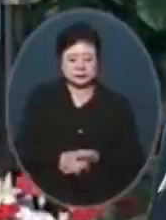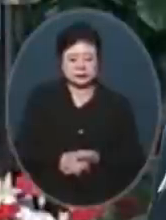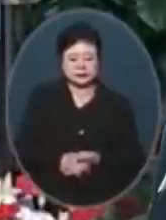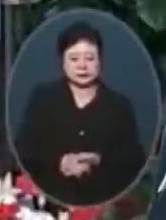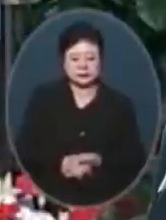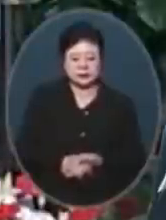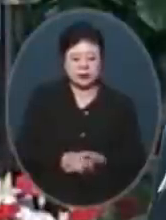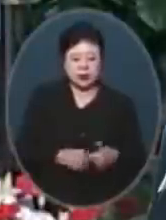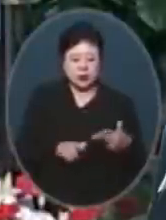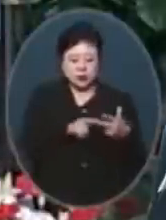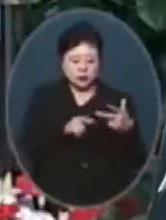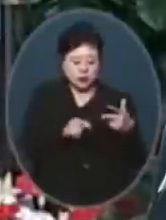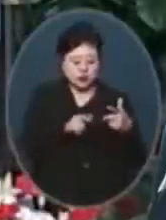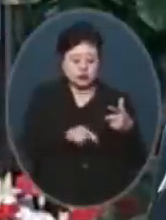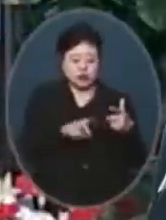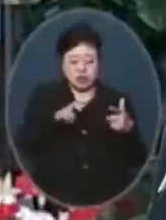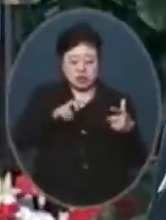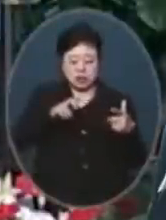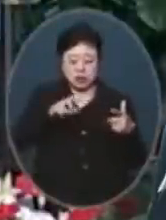6.25